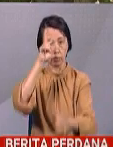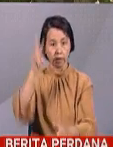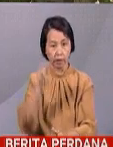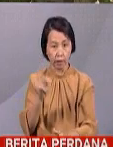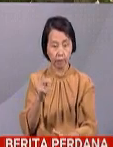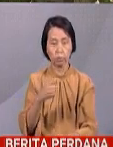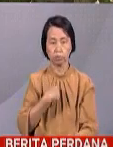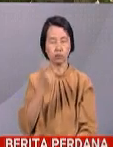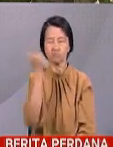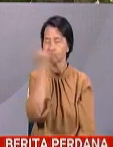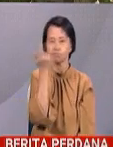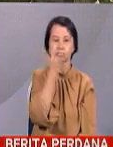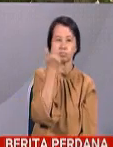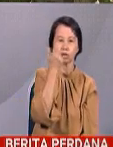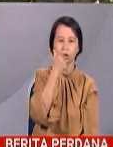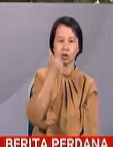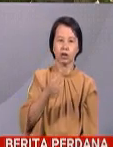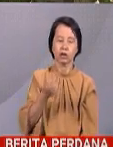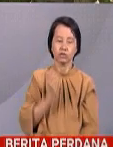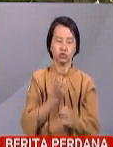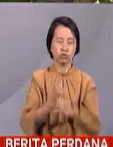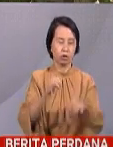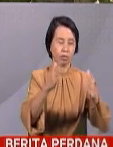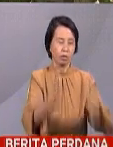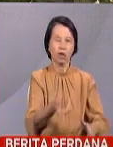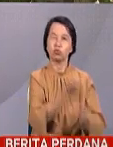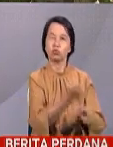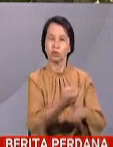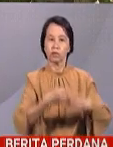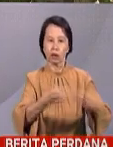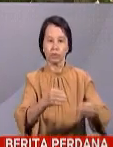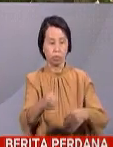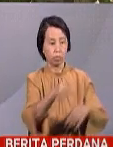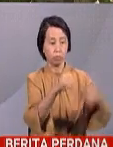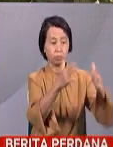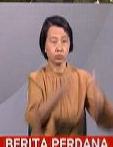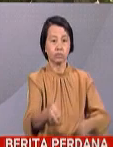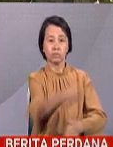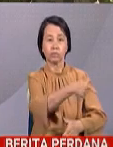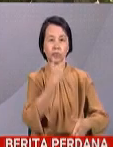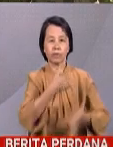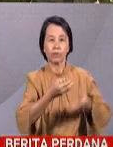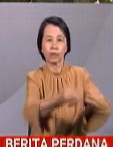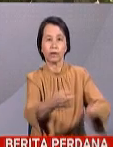saya pun tidak mahu menyusahkan atlet tidak mahu memberi atlet